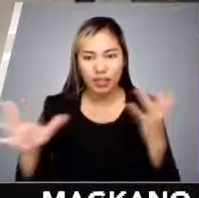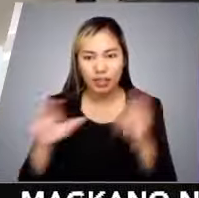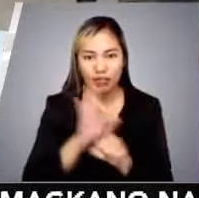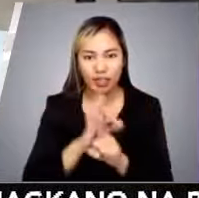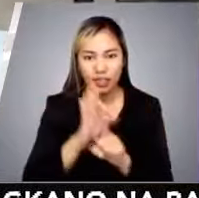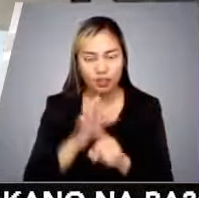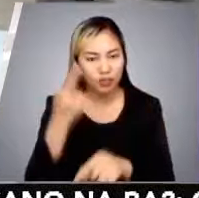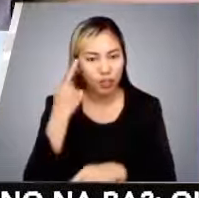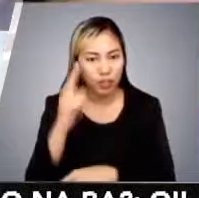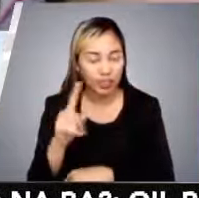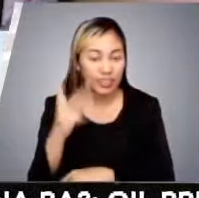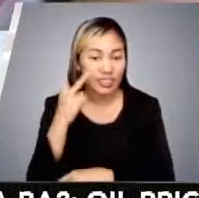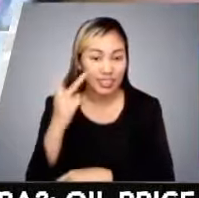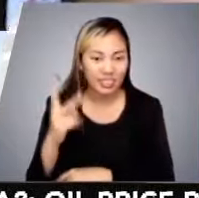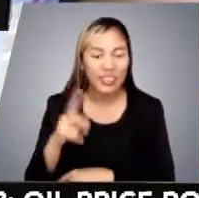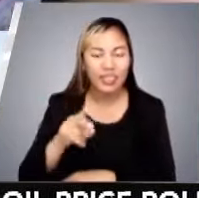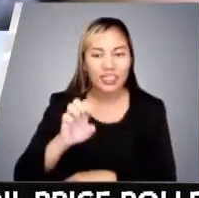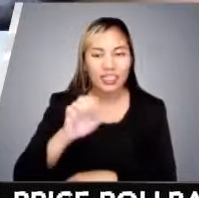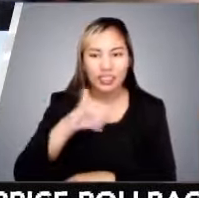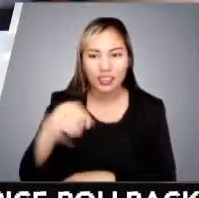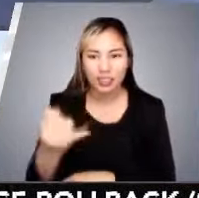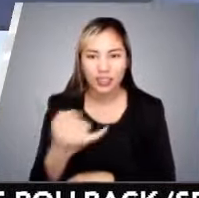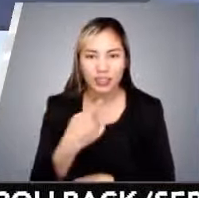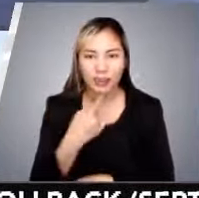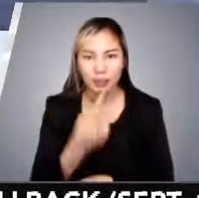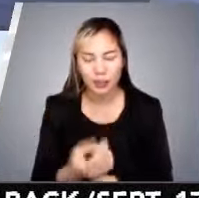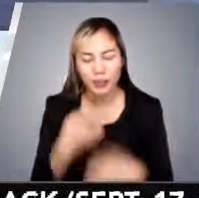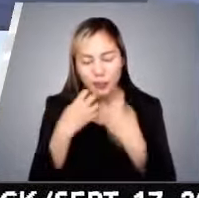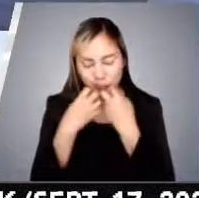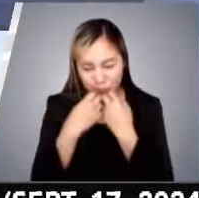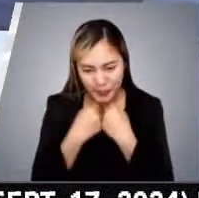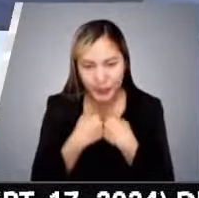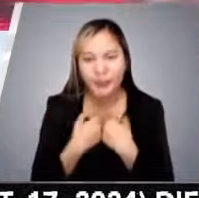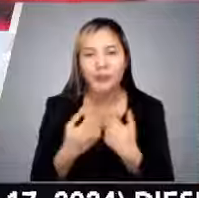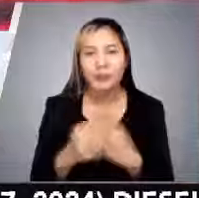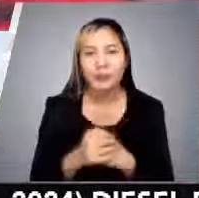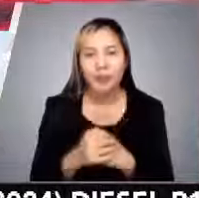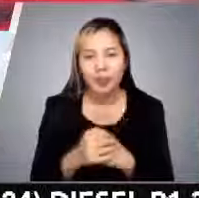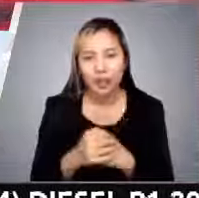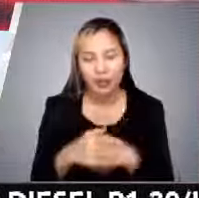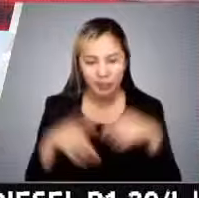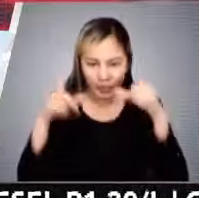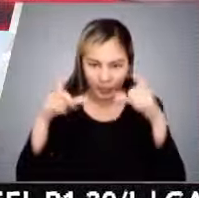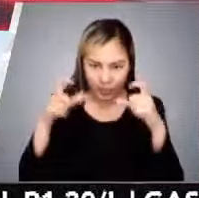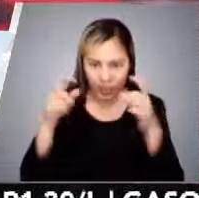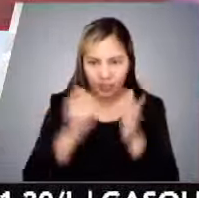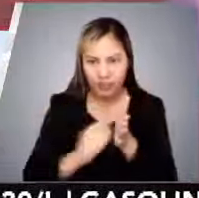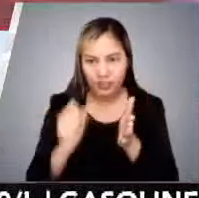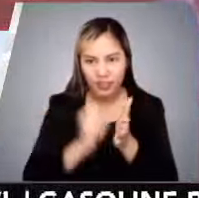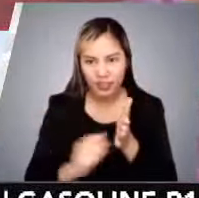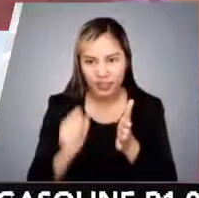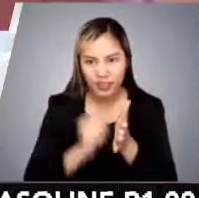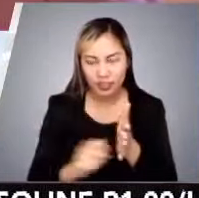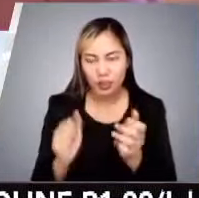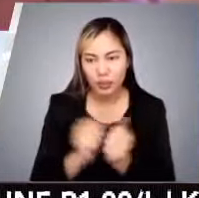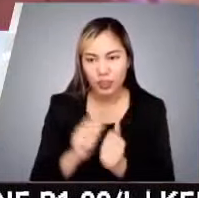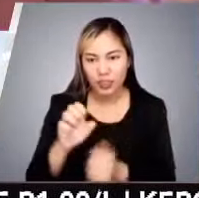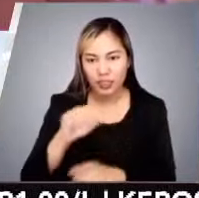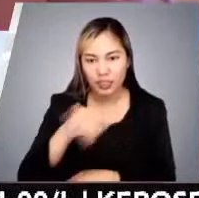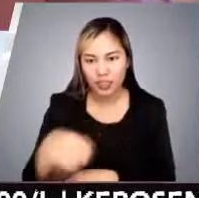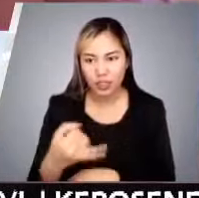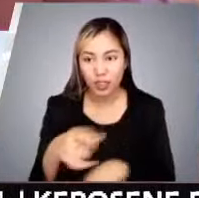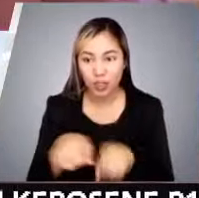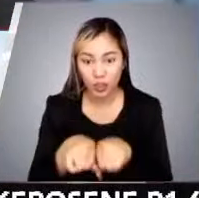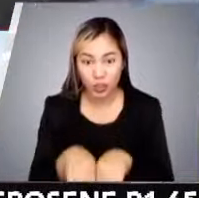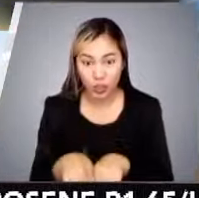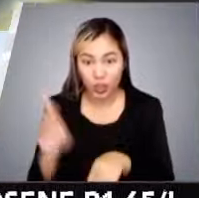si EJ. Worth it ang paghihintay dahil nakapagpa-selfie at autograph sila on stage. Present din sa meet and greet ang